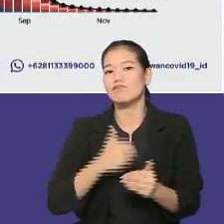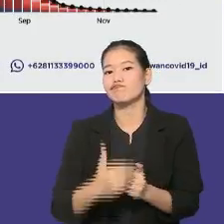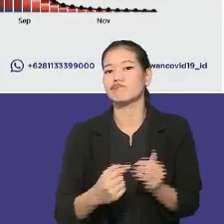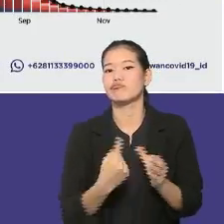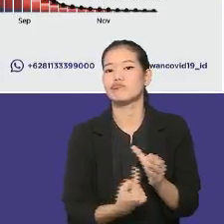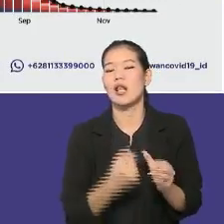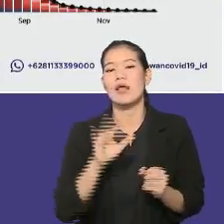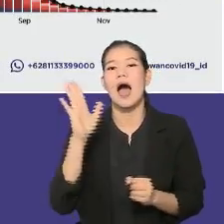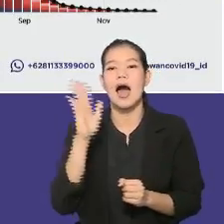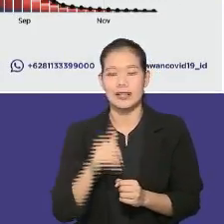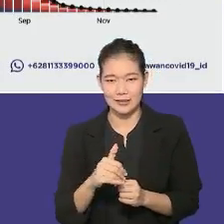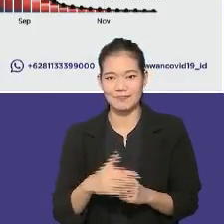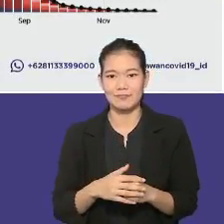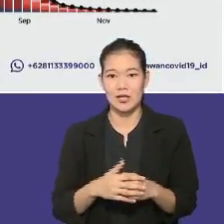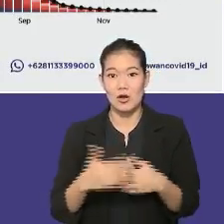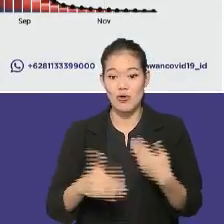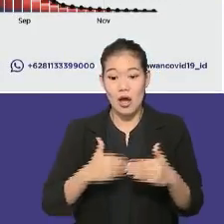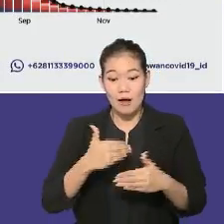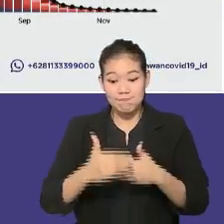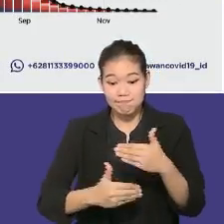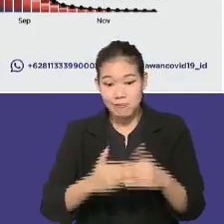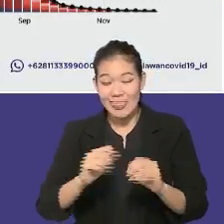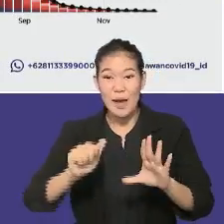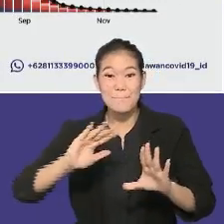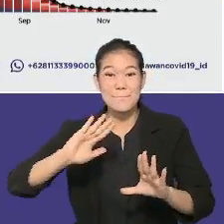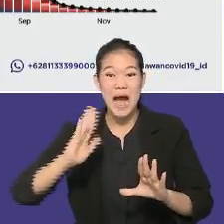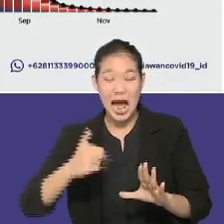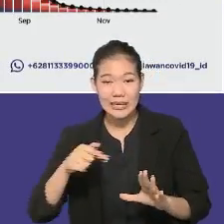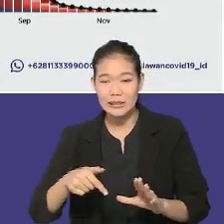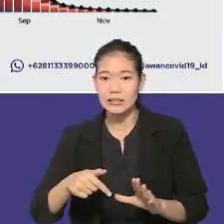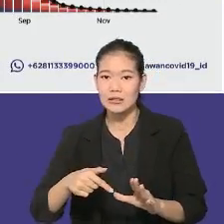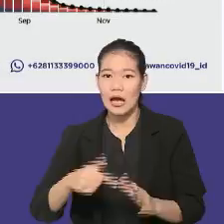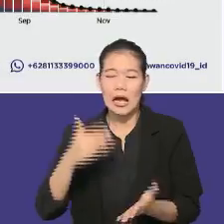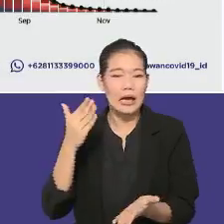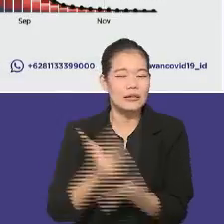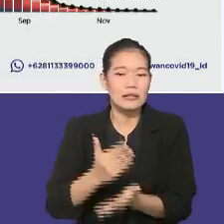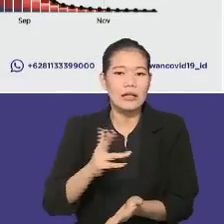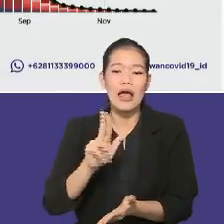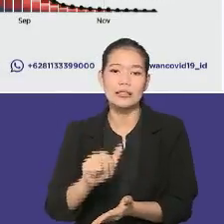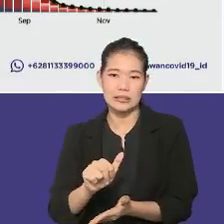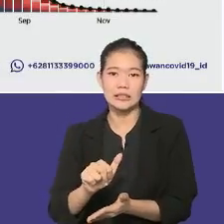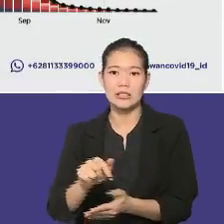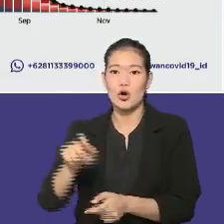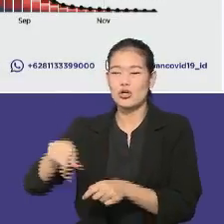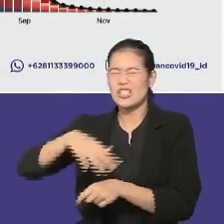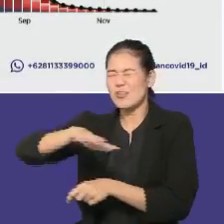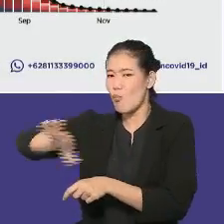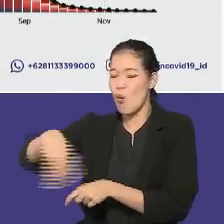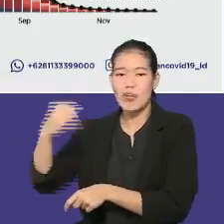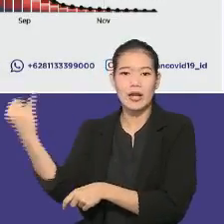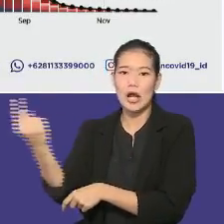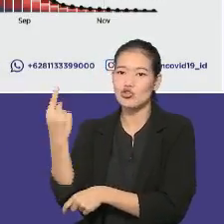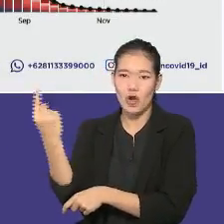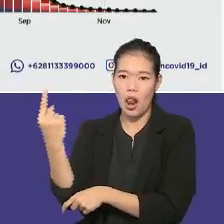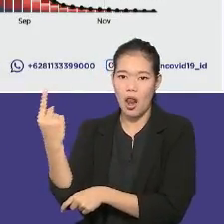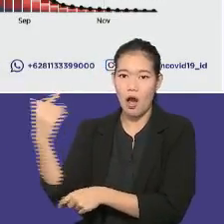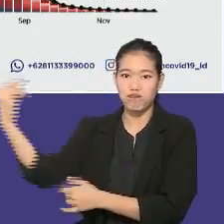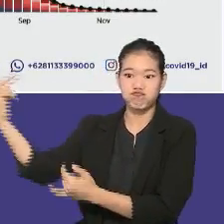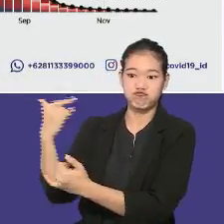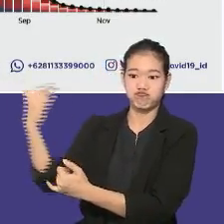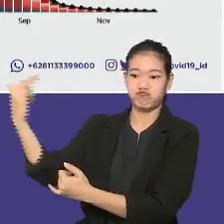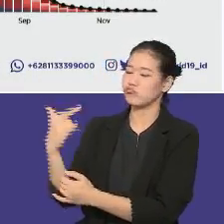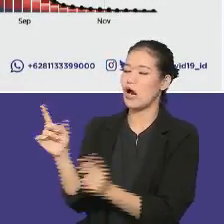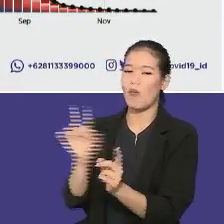ini kembali diperketat 6 hari kemudian, menjadi pelarangan semua pelaku perjalanan internasional tidak hanya